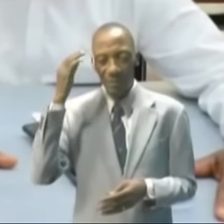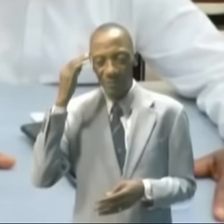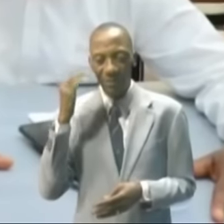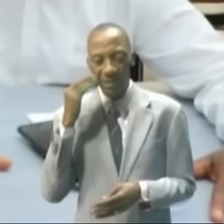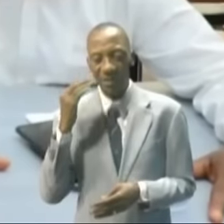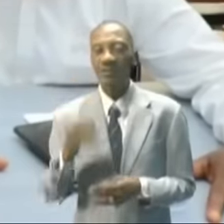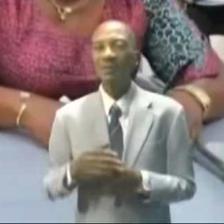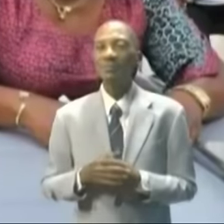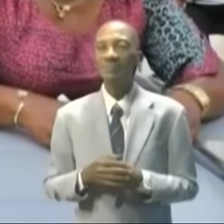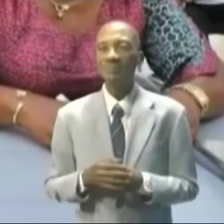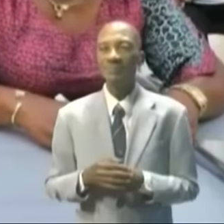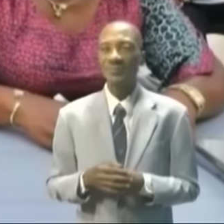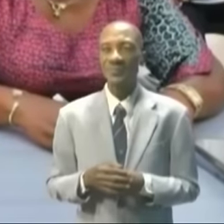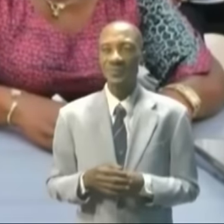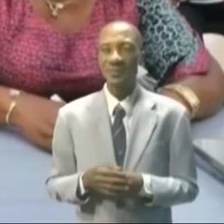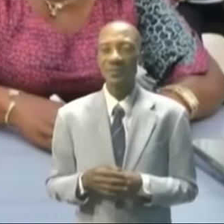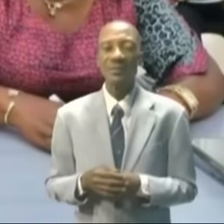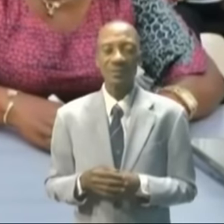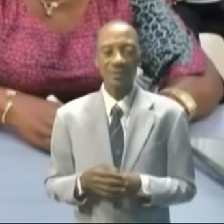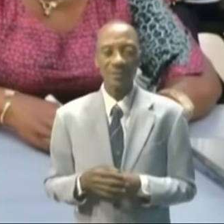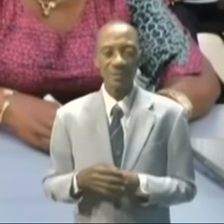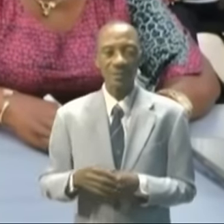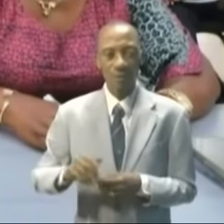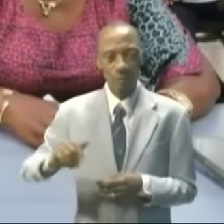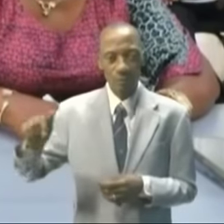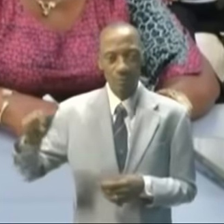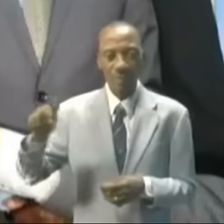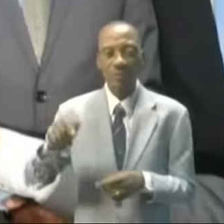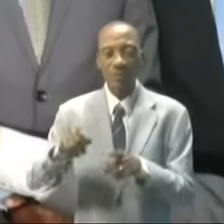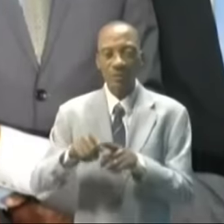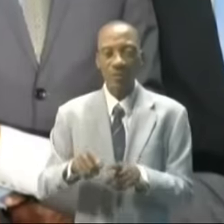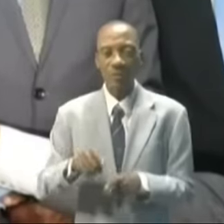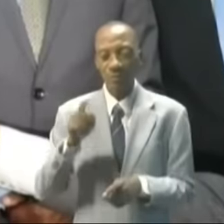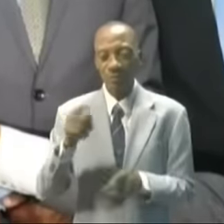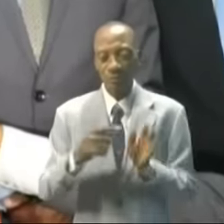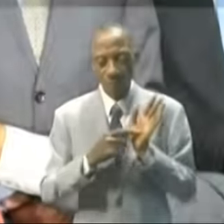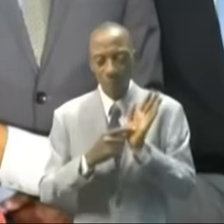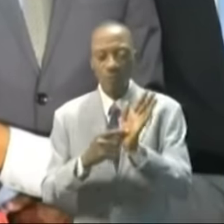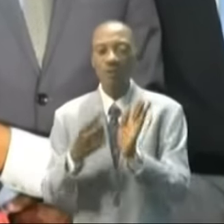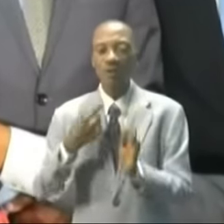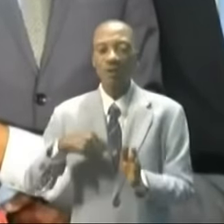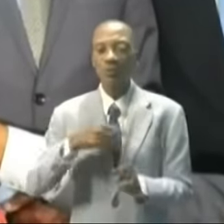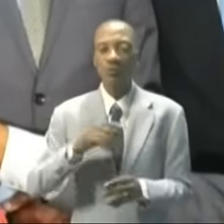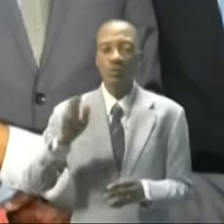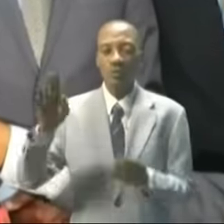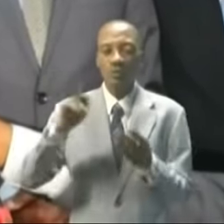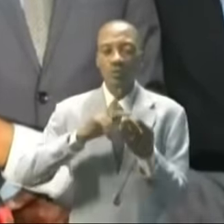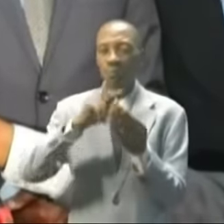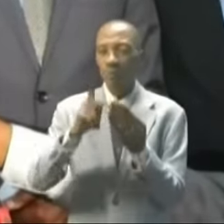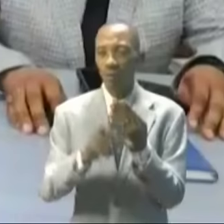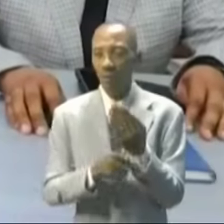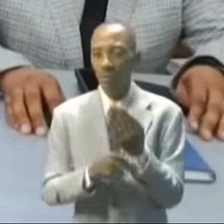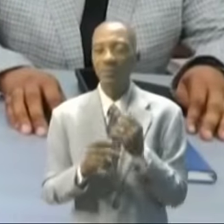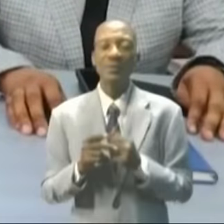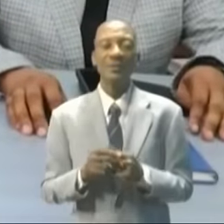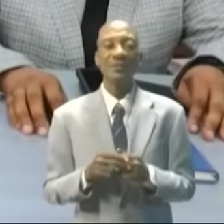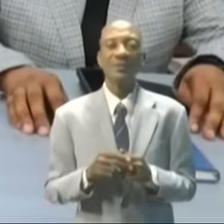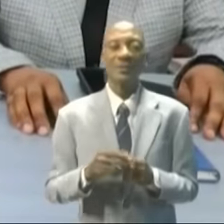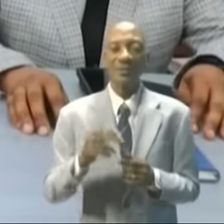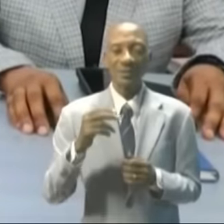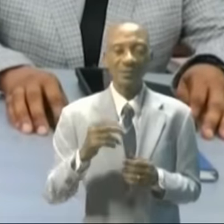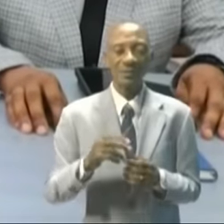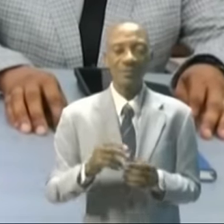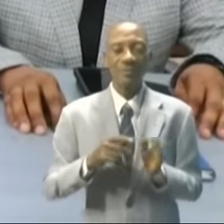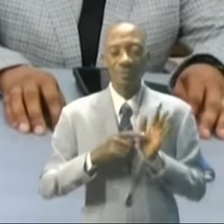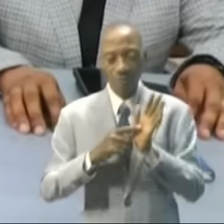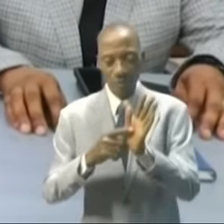les critiquer et aussi l'investir. Vous connaissez bien que notre pays traverse des situations calamiteuses à l'Est et